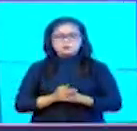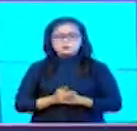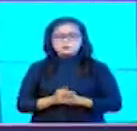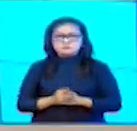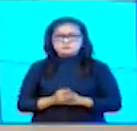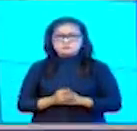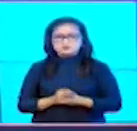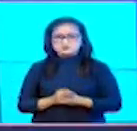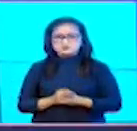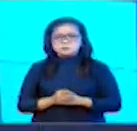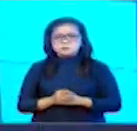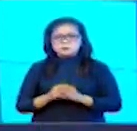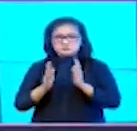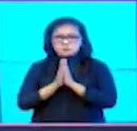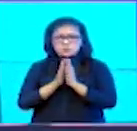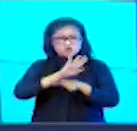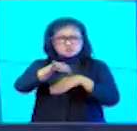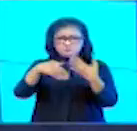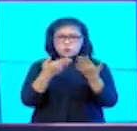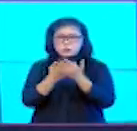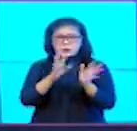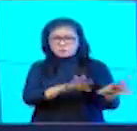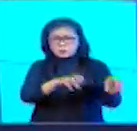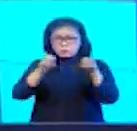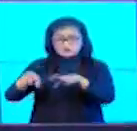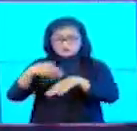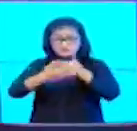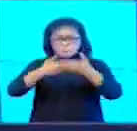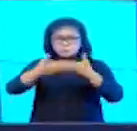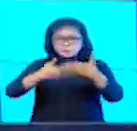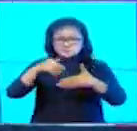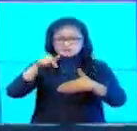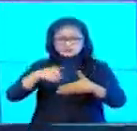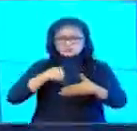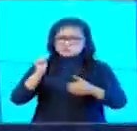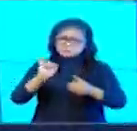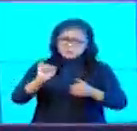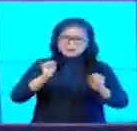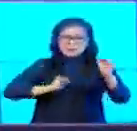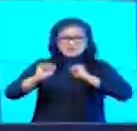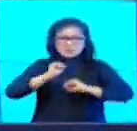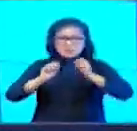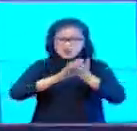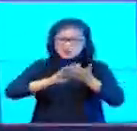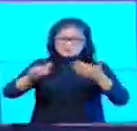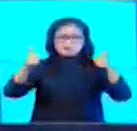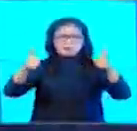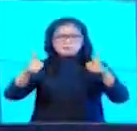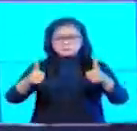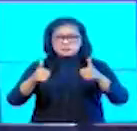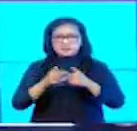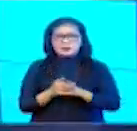Saya minta agar penanganan bencana dapat dilaksanakan dengan cepat dan baik